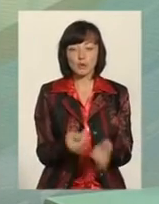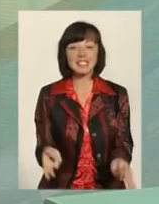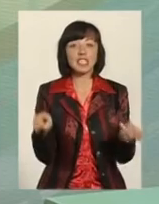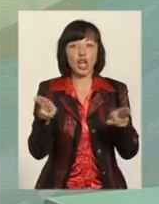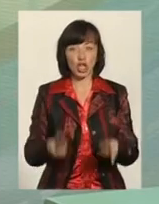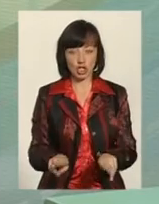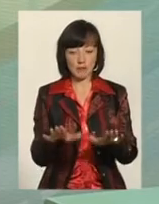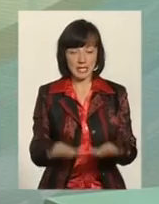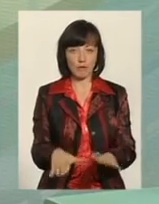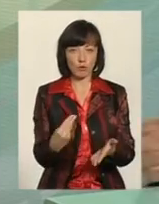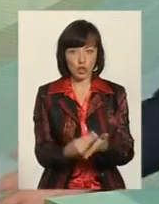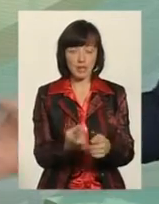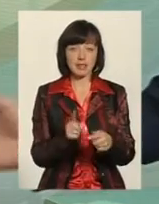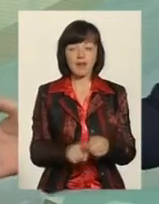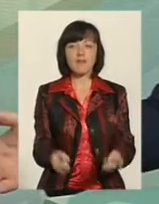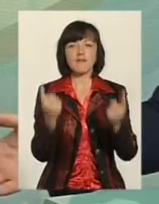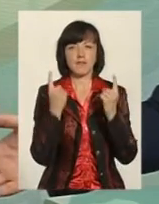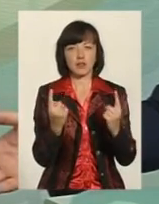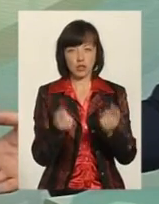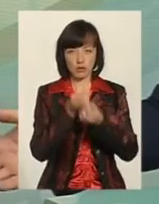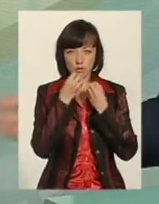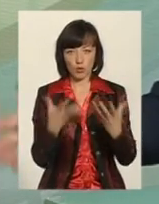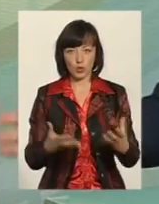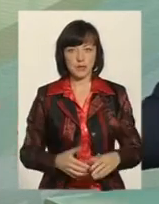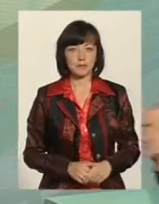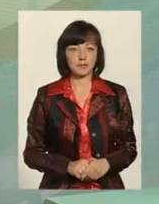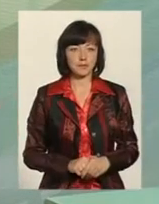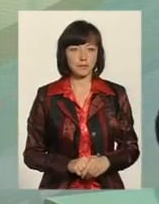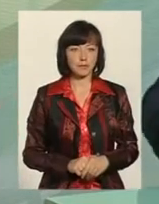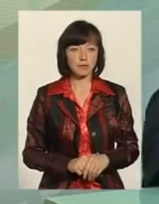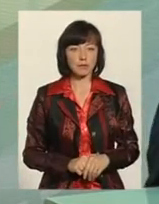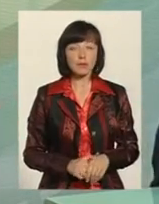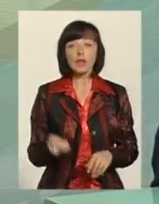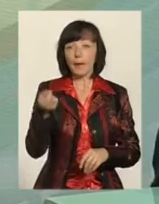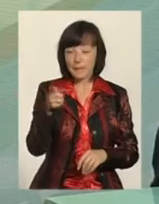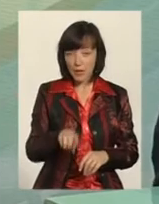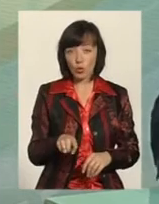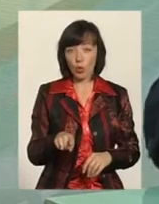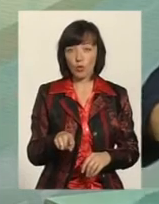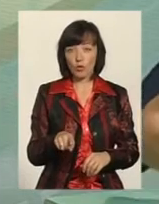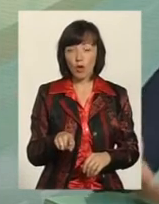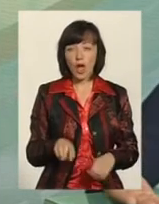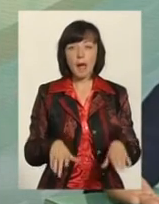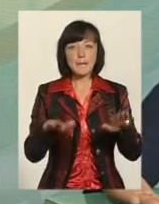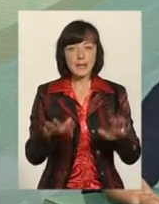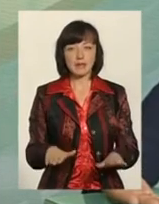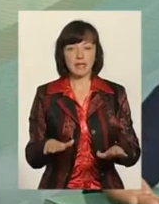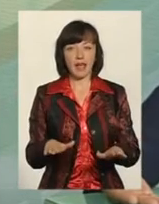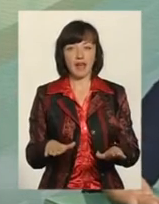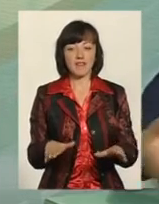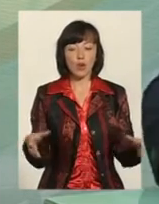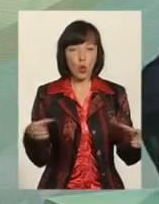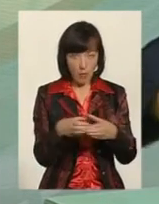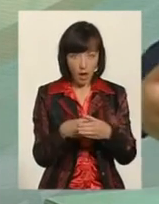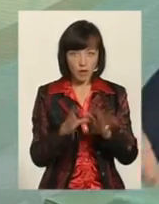розпорядженні місцевого бюджету, це буде величезний плюс. Величезний. При тому місцевій